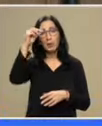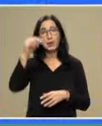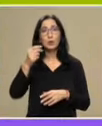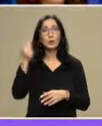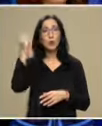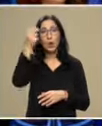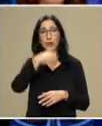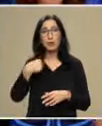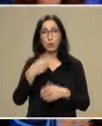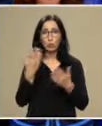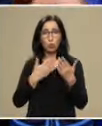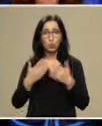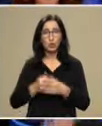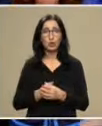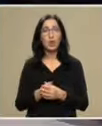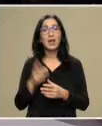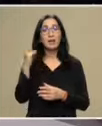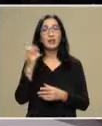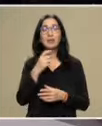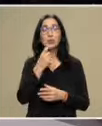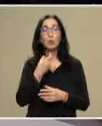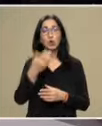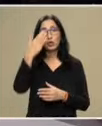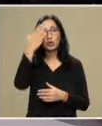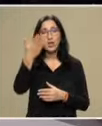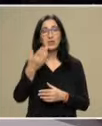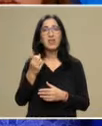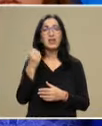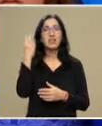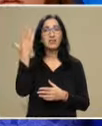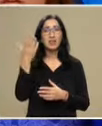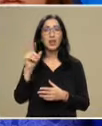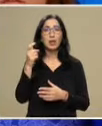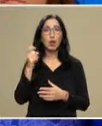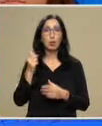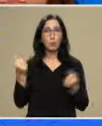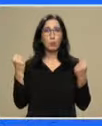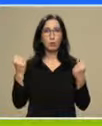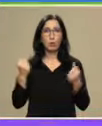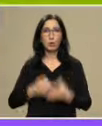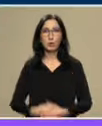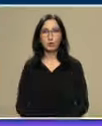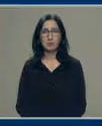Букурещ. 30 години чества детско-младежкият хор Свети Георги Победоносец.